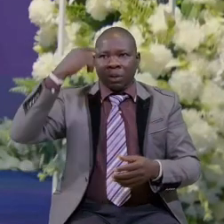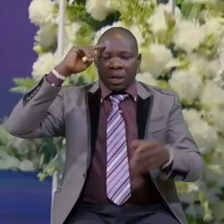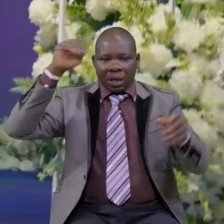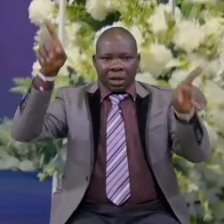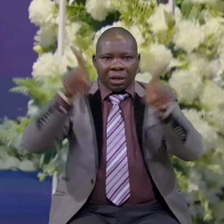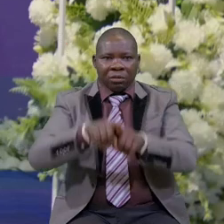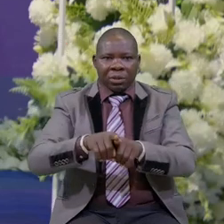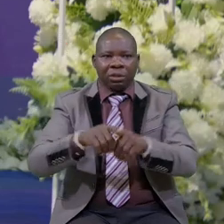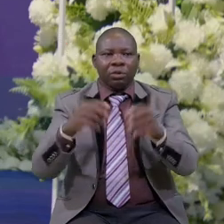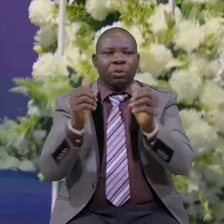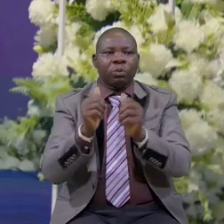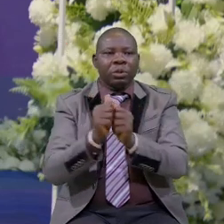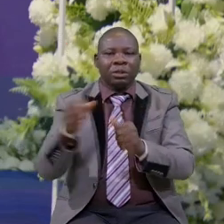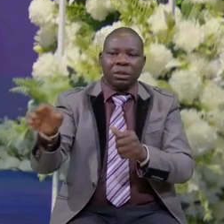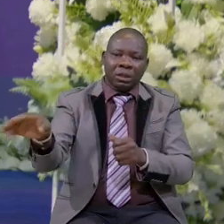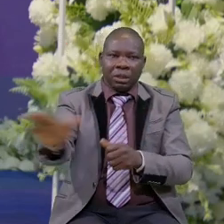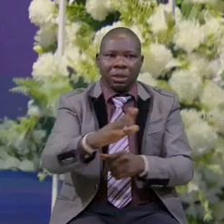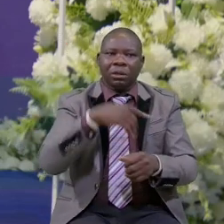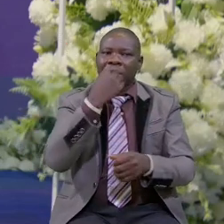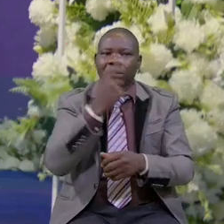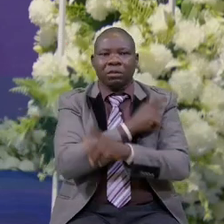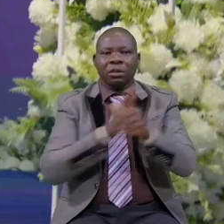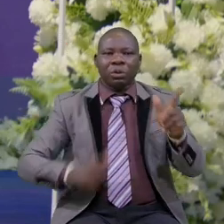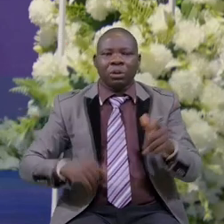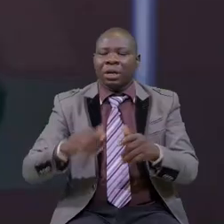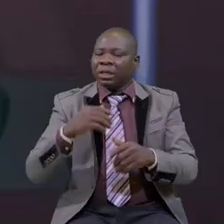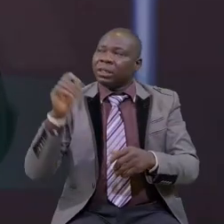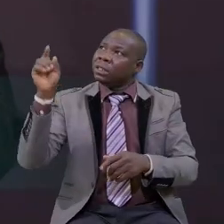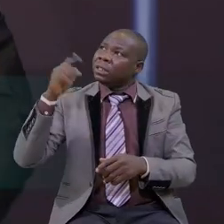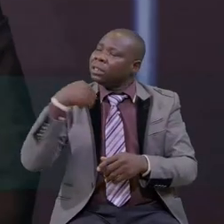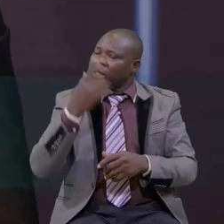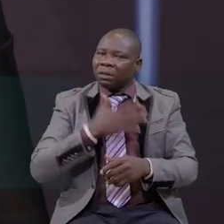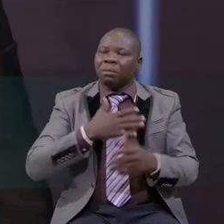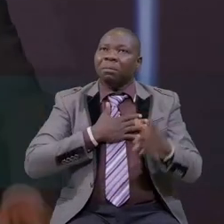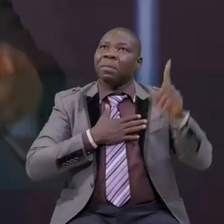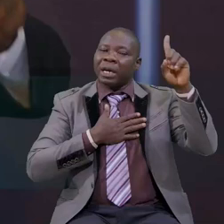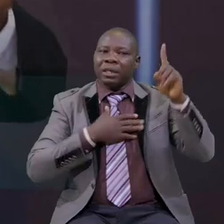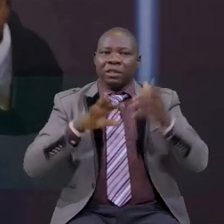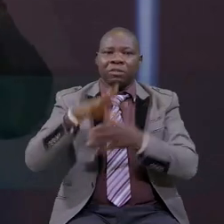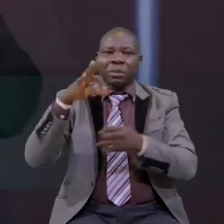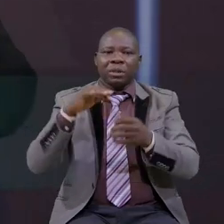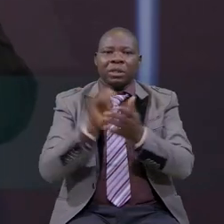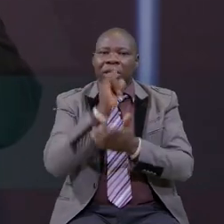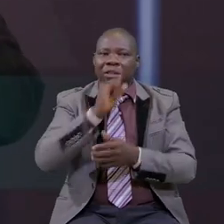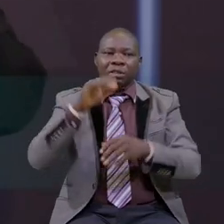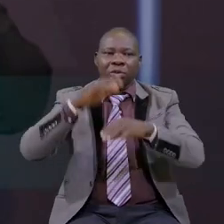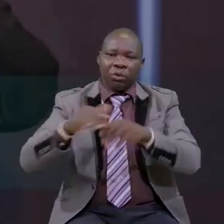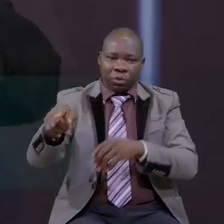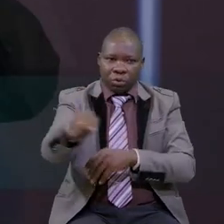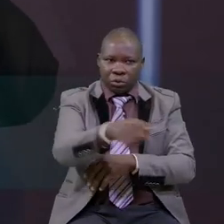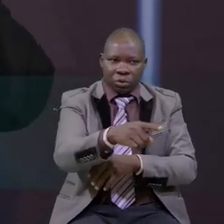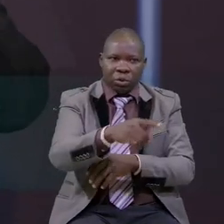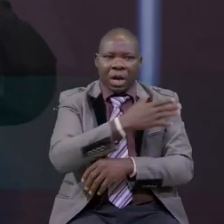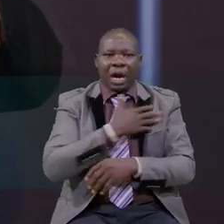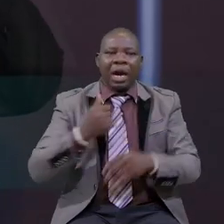l'Éternel. Mon esprit qui repose, voyez cela encore, mon esprit, le Saint-Esprit, qui repose sur toi